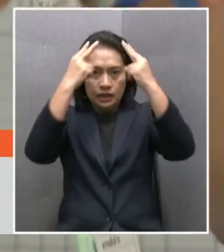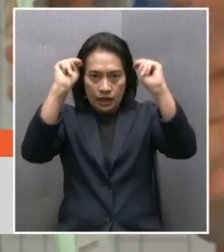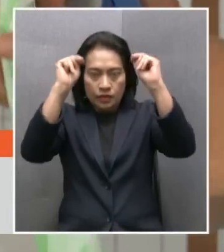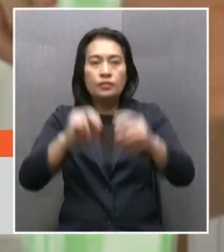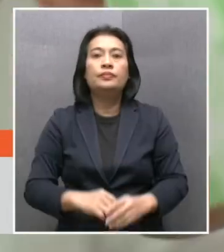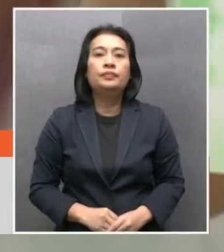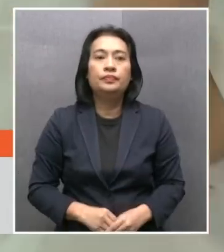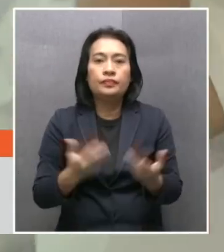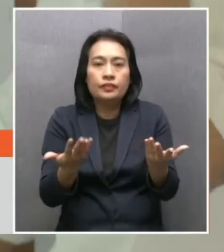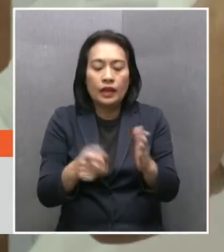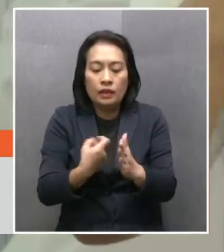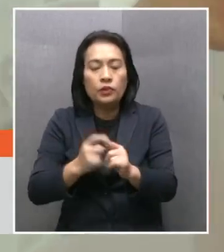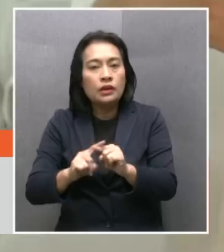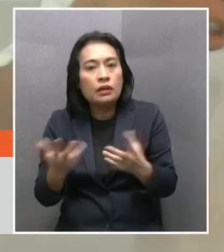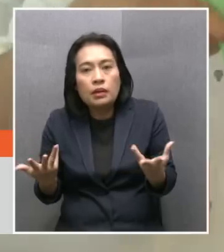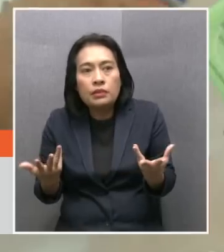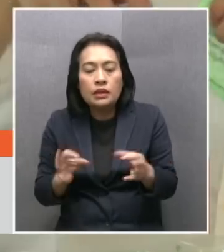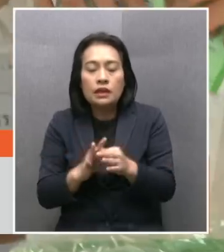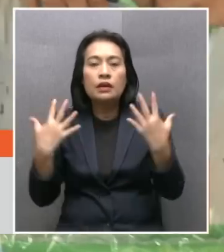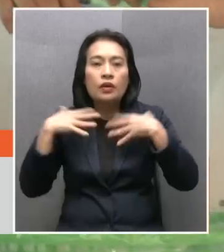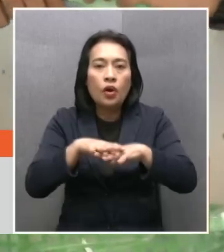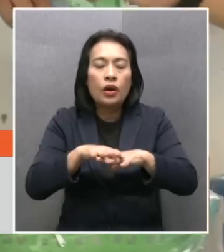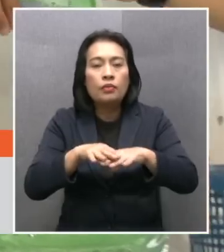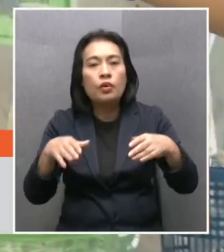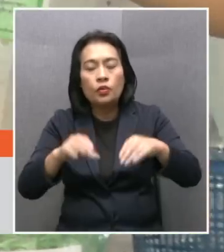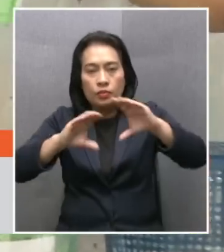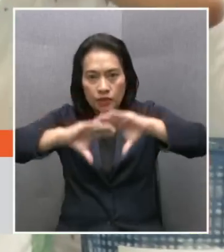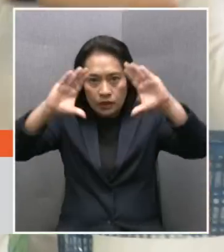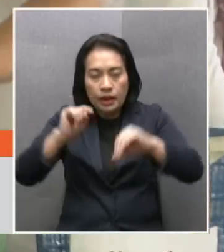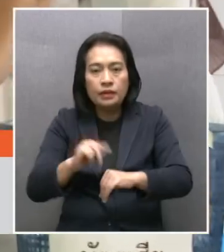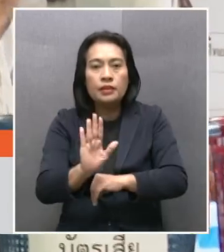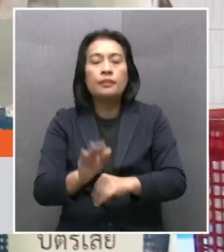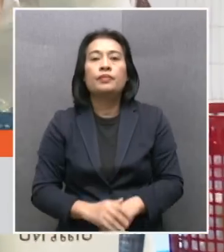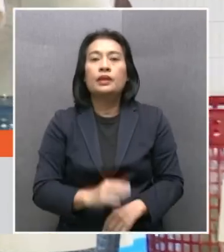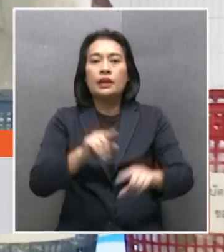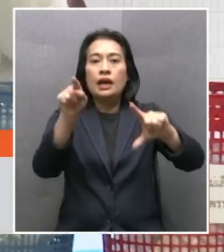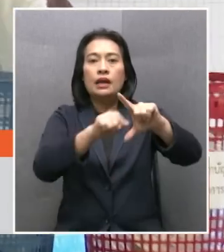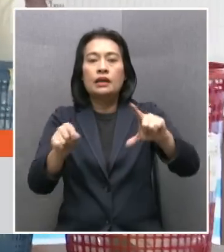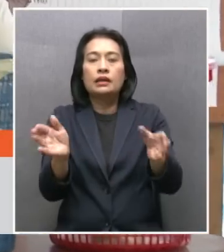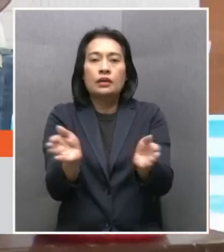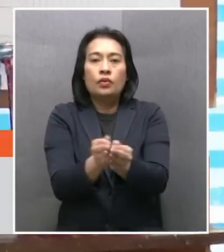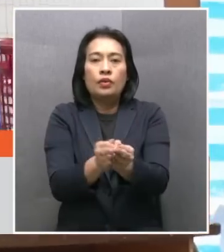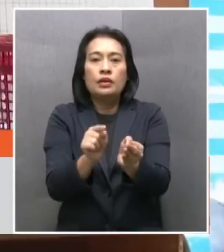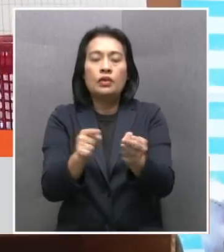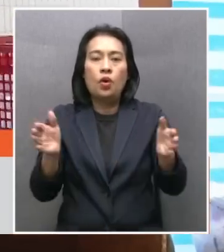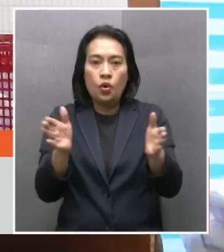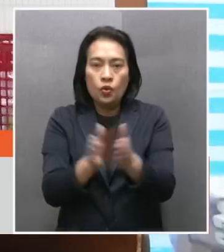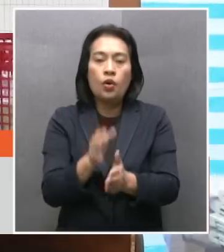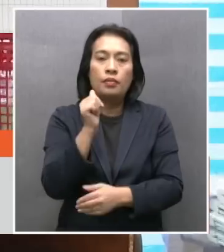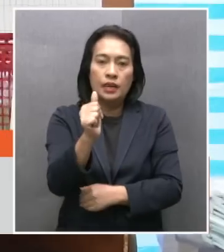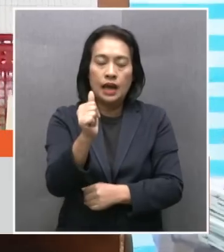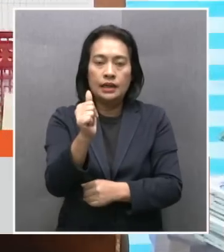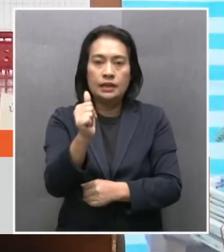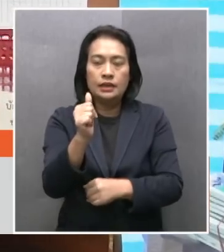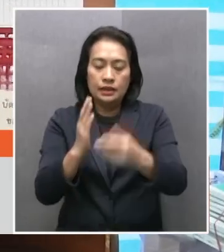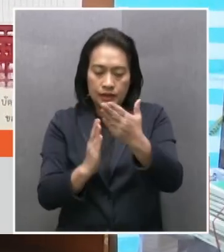โดยไม่มีเงื่อนไขขอเข้าร่วมรัฐบาลนะครับหากพรรคก้าวไกลสามารถรวมเสียงข้างมากในสภาผู้แทนราษฎรได้สำเร็จ